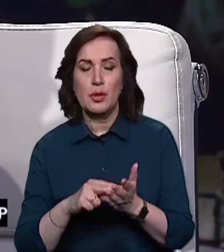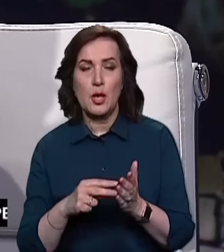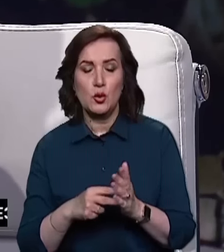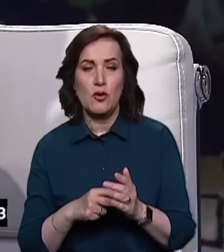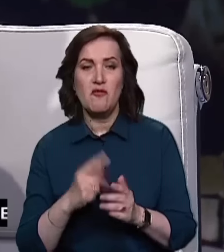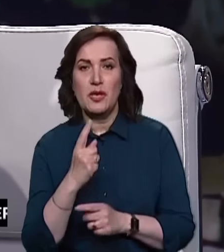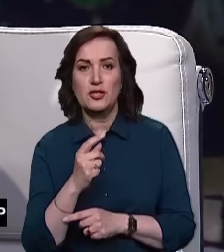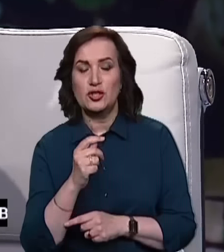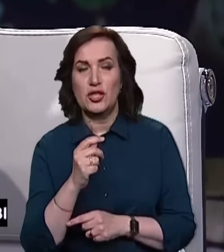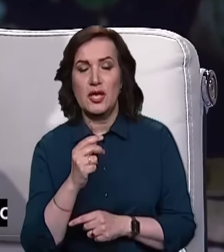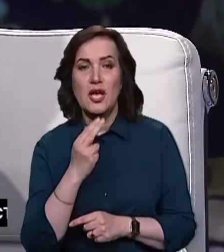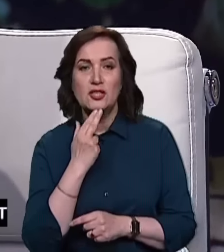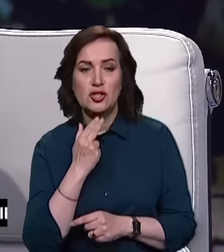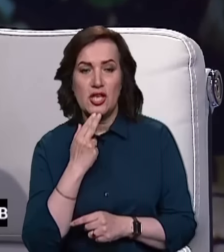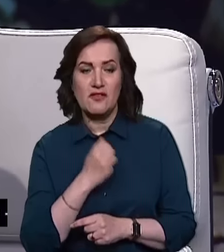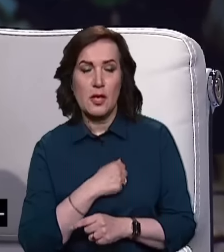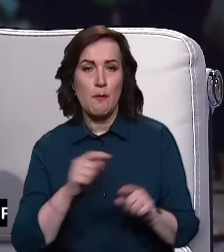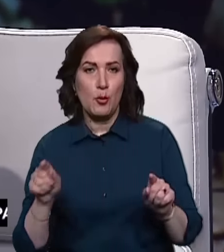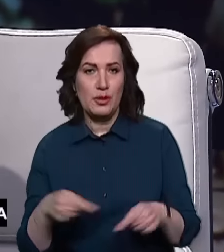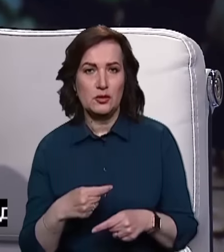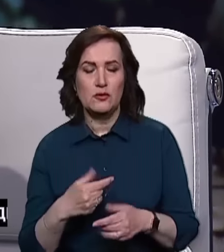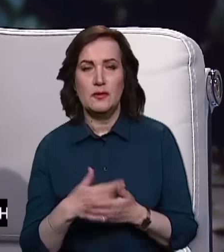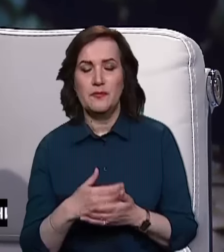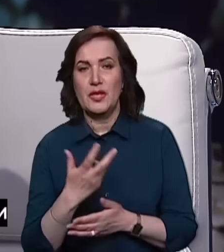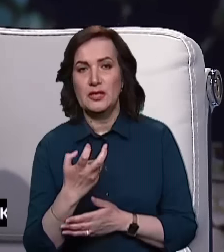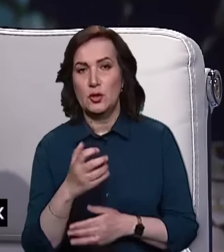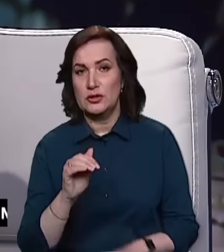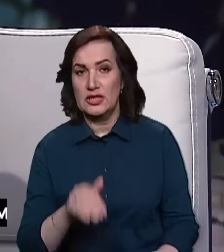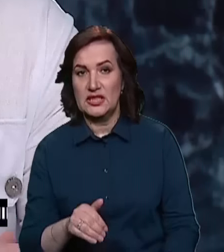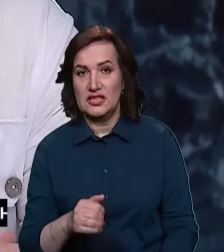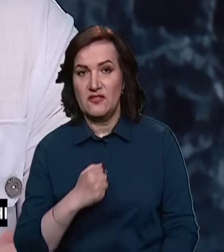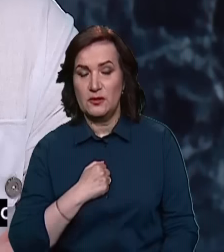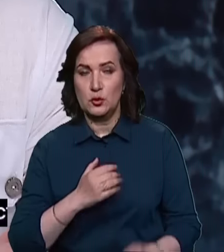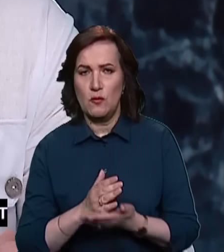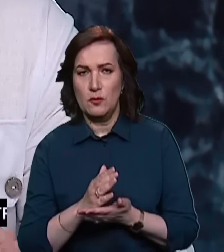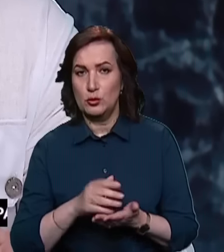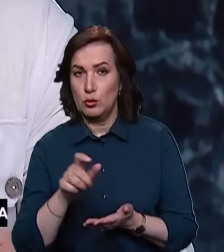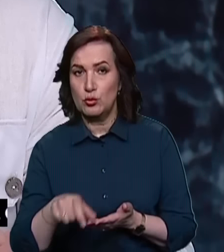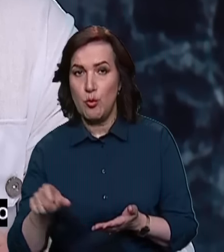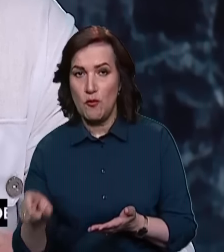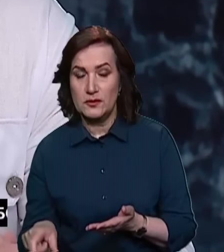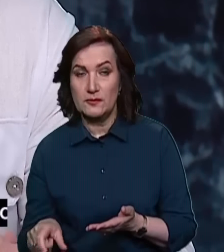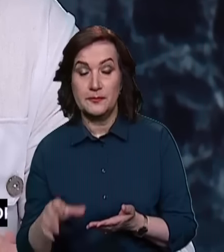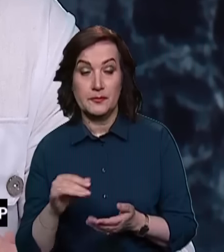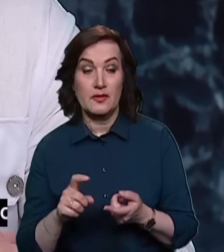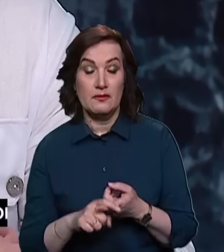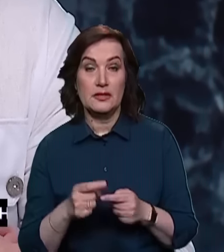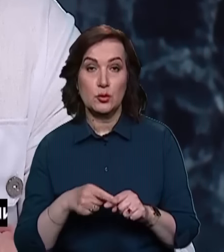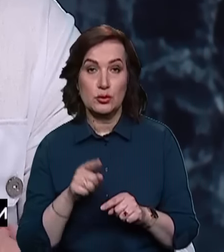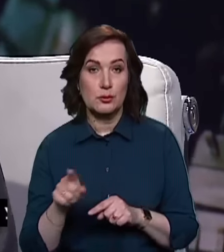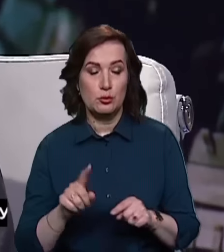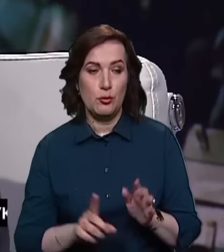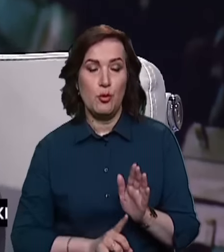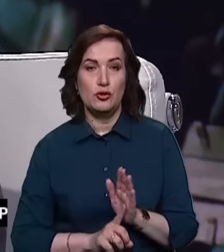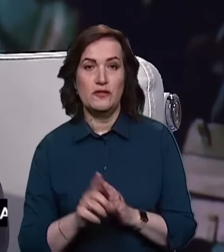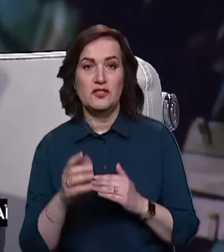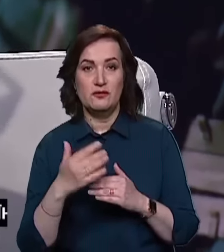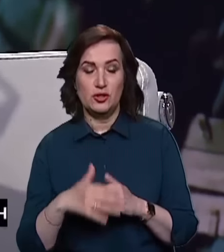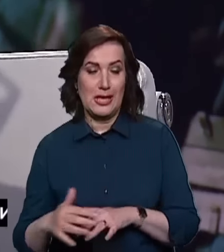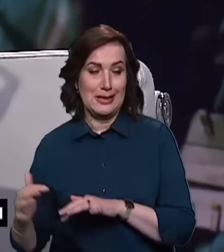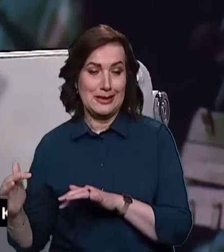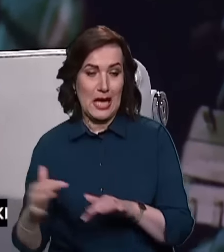на 1 червня мобілізувати додатково близько 300 тисяч військовослужбовців. І в зв'язку з тим, що от почався